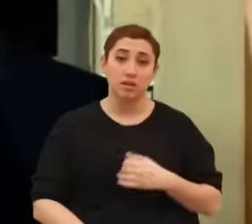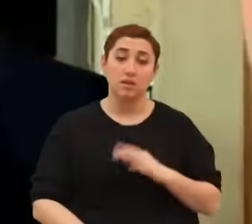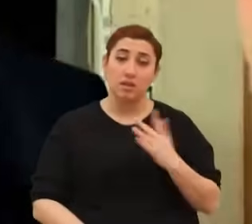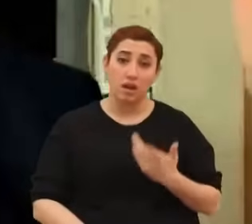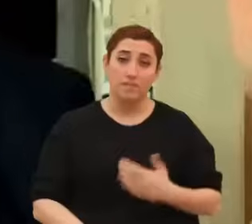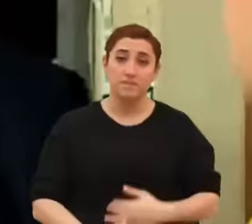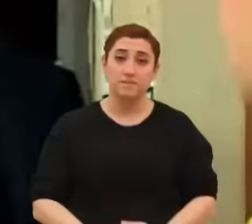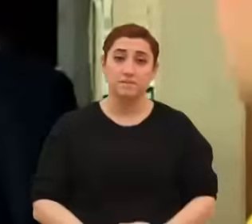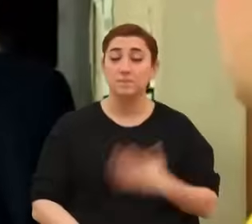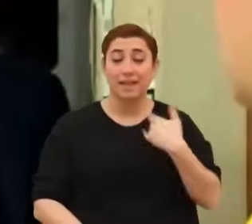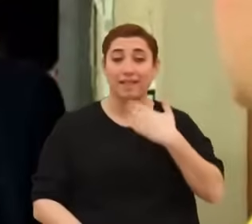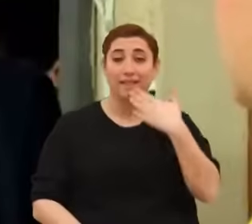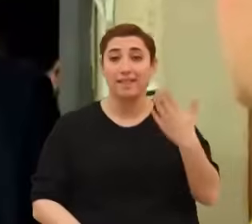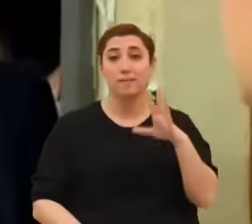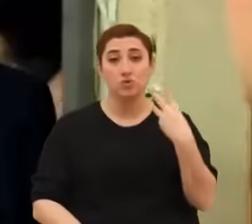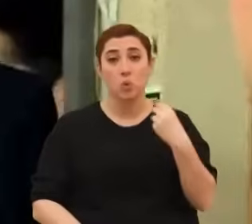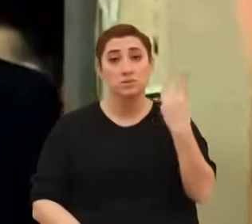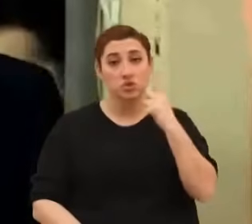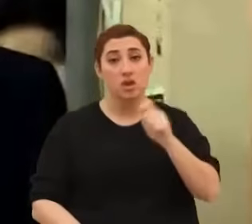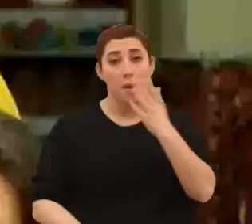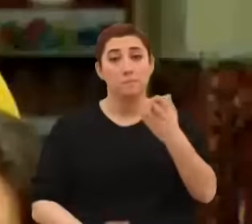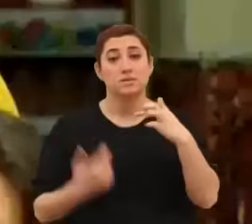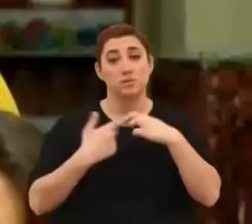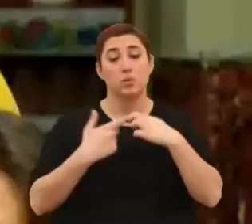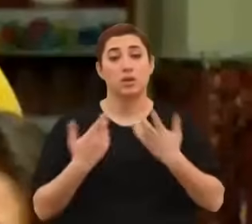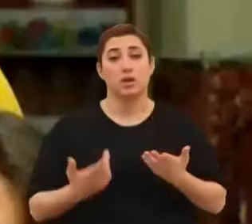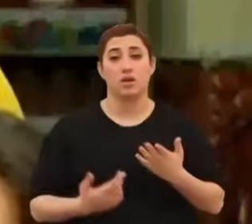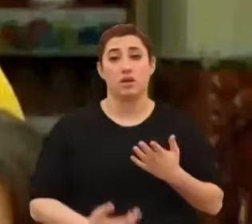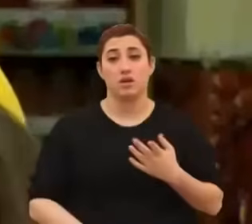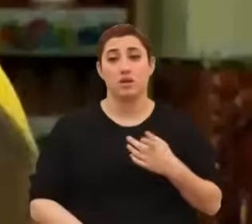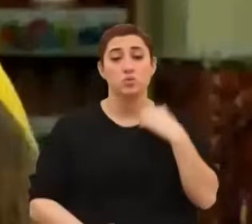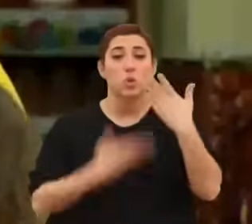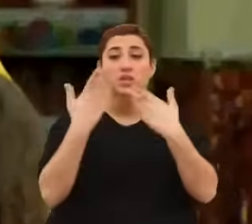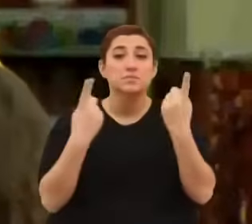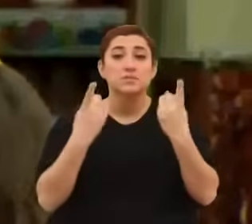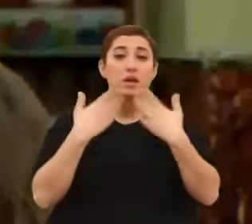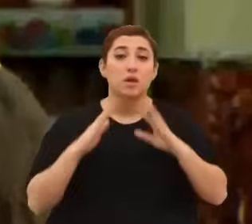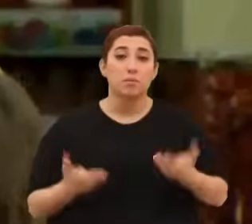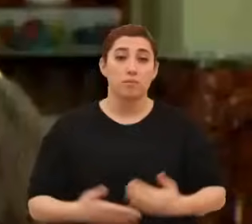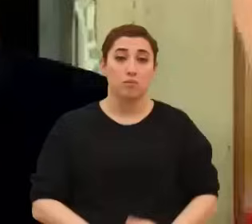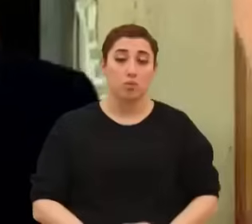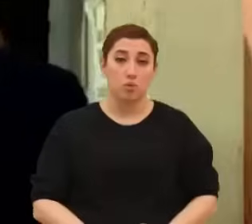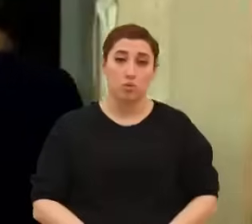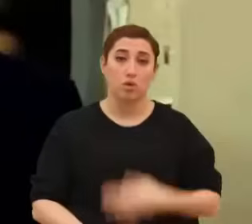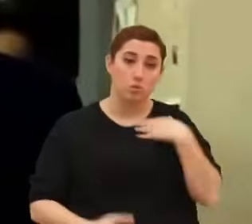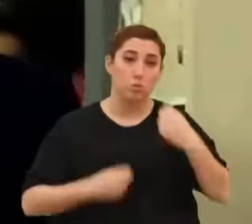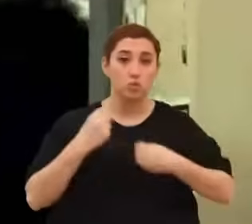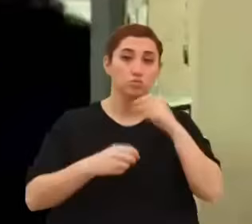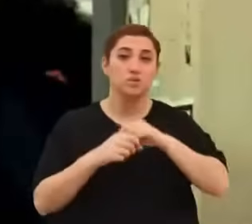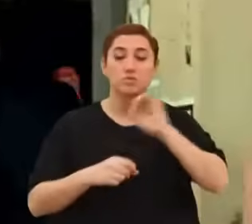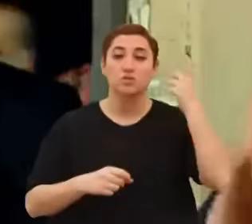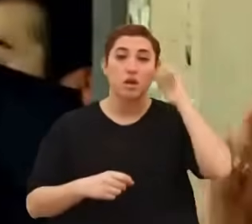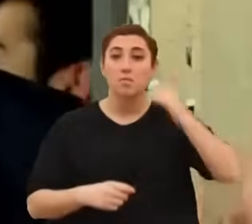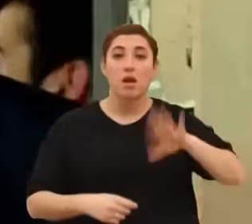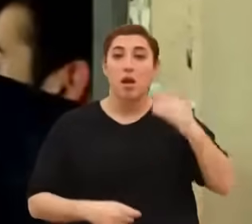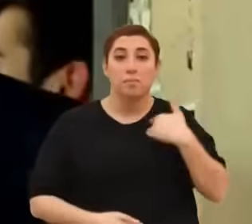Ya ne diyeyim ya, çok güzel bir şey yapmışsın Rukiye. Söylenecek bir şey yok. Ya bu koşturma içinde benim hiç